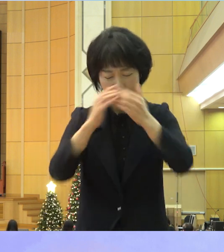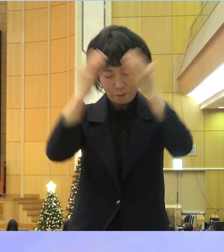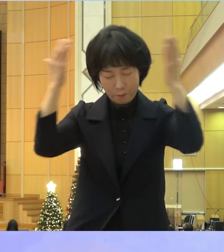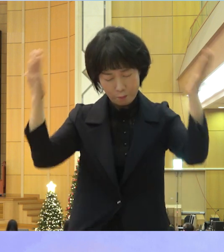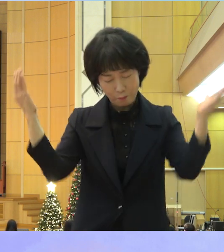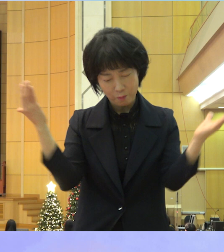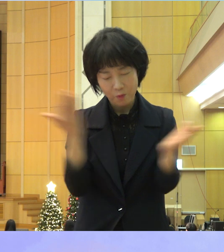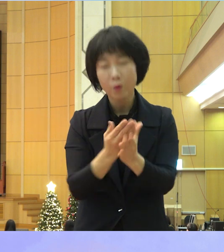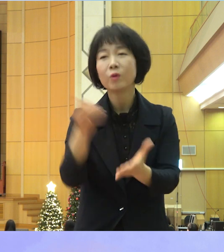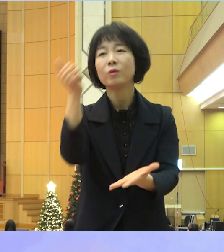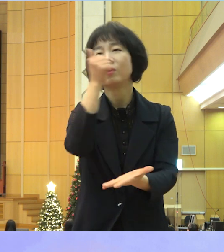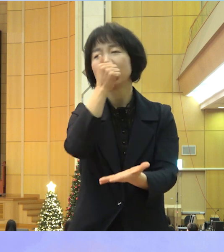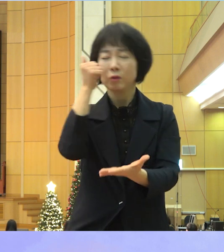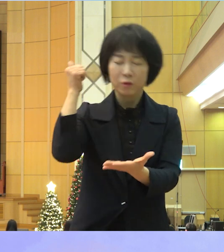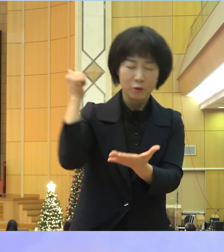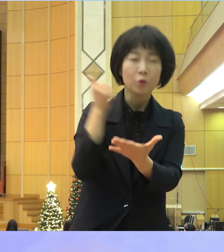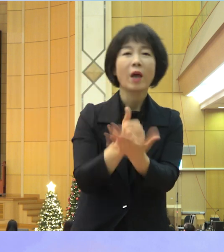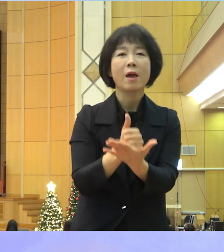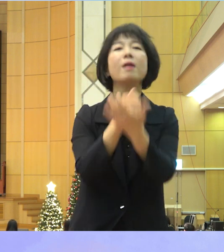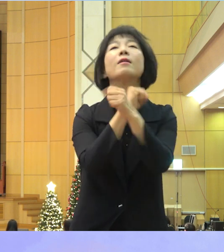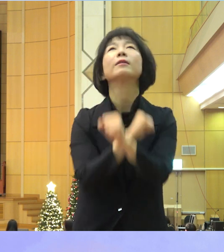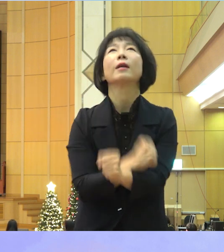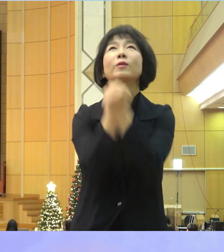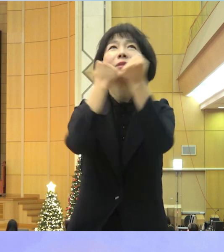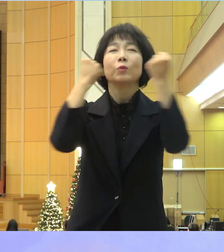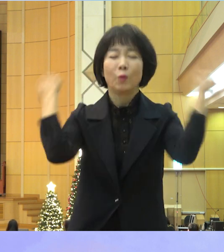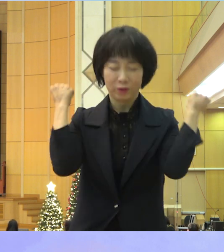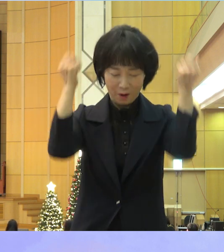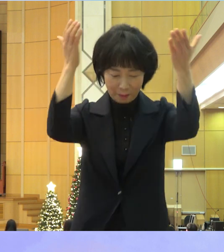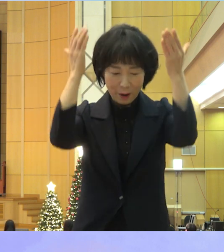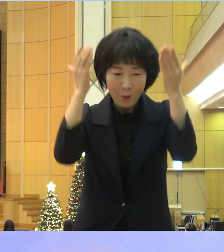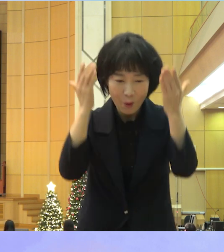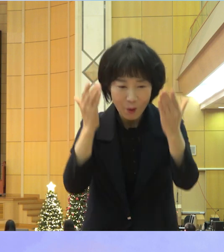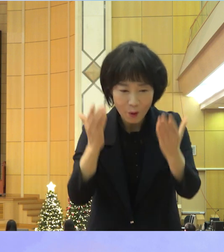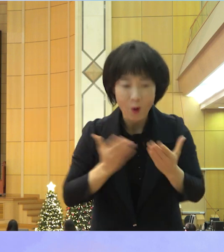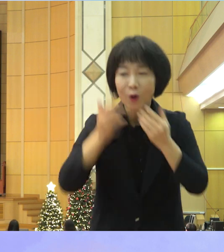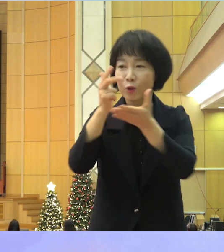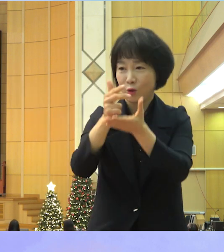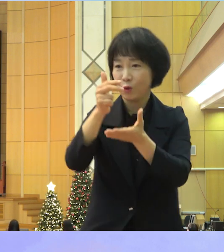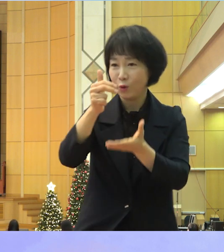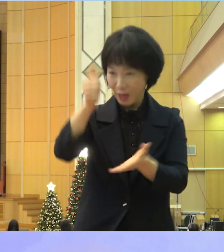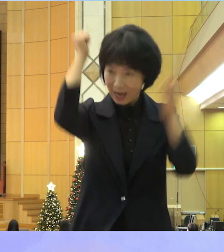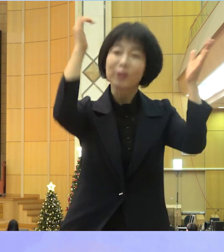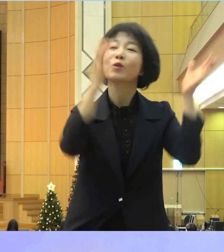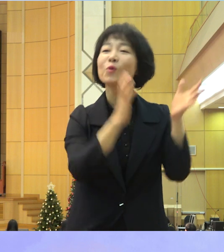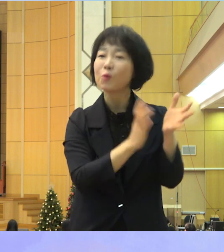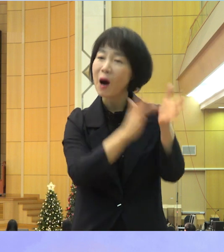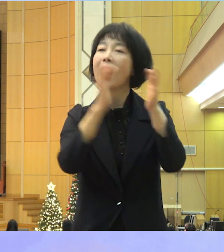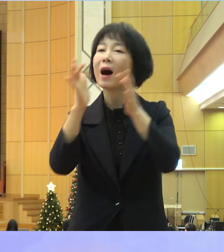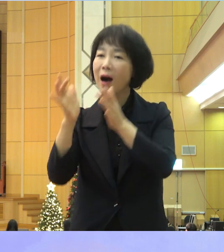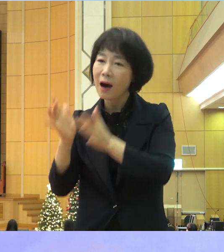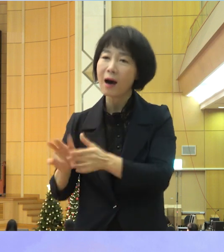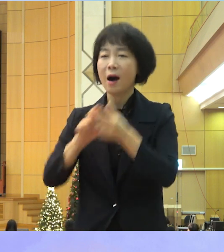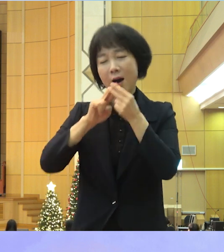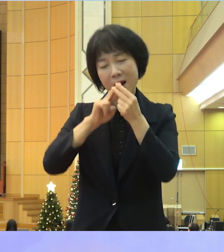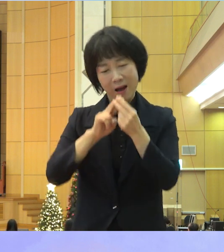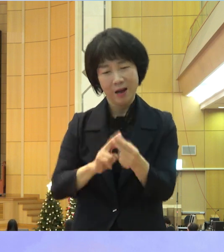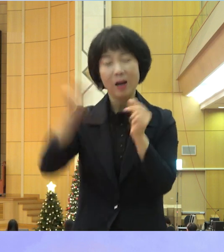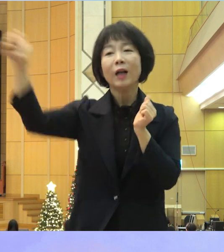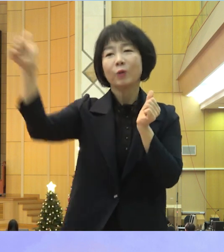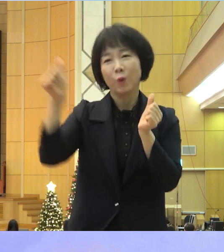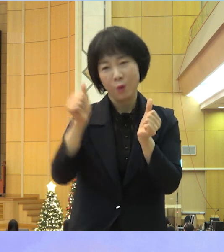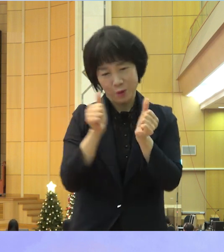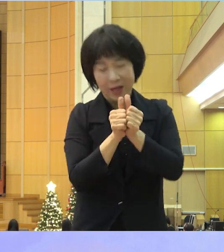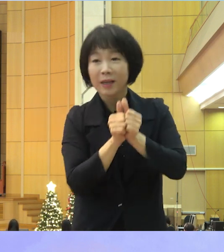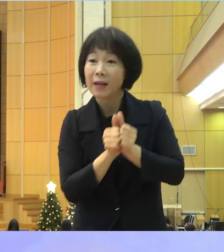내 모든 죄 사함받고 주 예수와